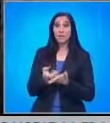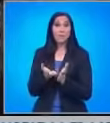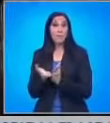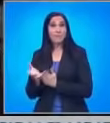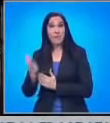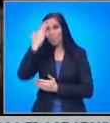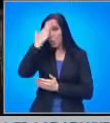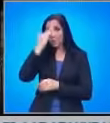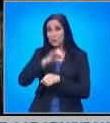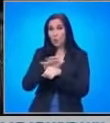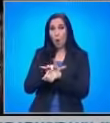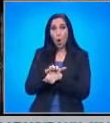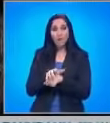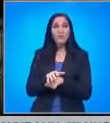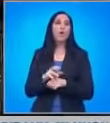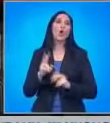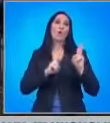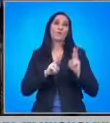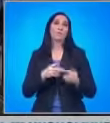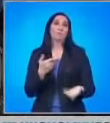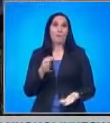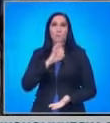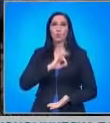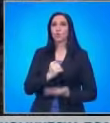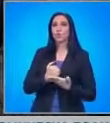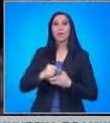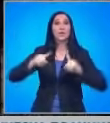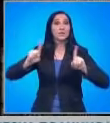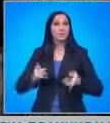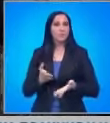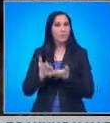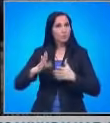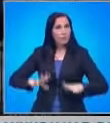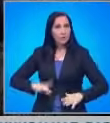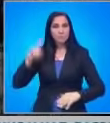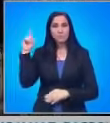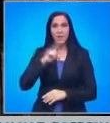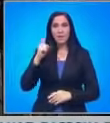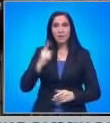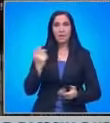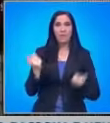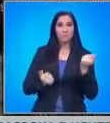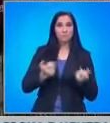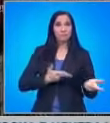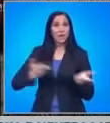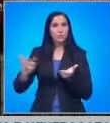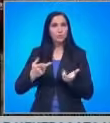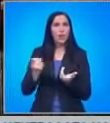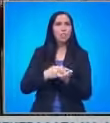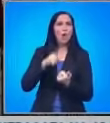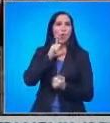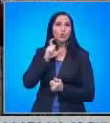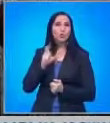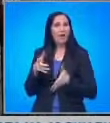изминават пациенти с COVID от Видин, за да получат лечение. Спешна помощ в града всеки ден транспортира по няколко човека във